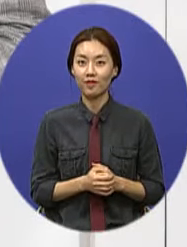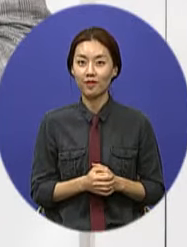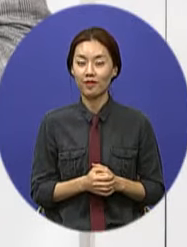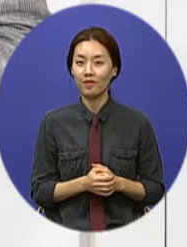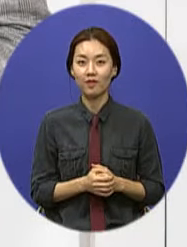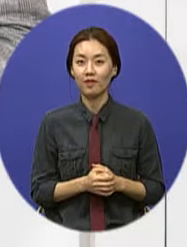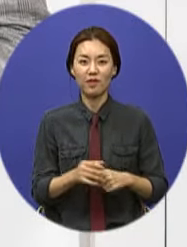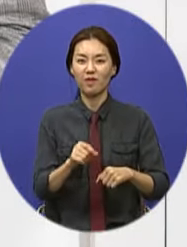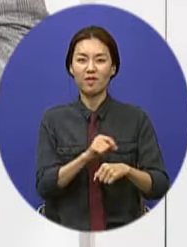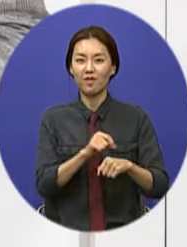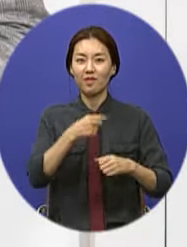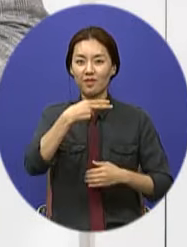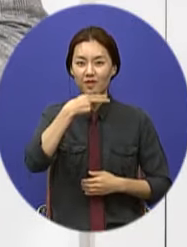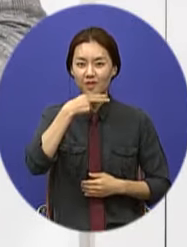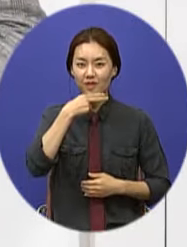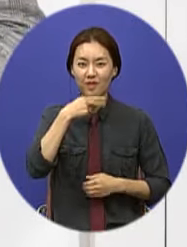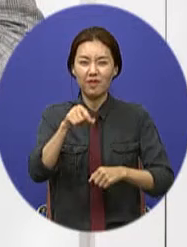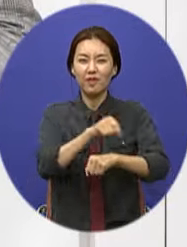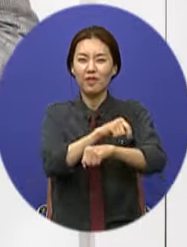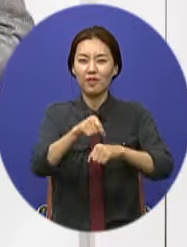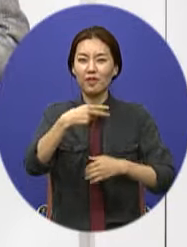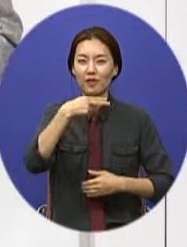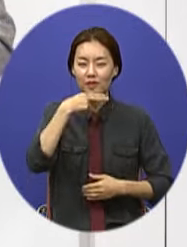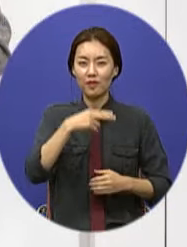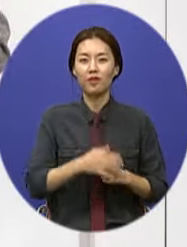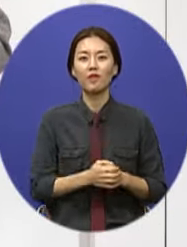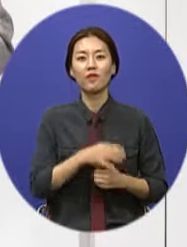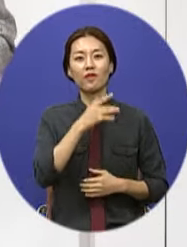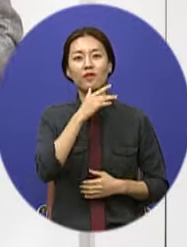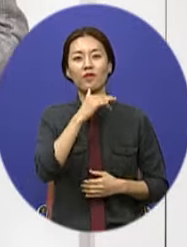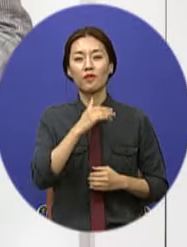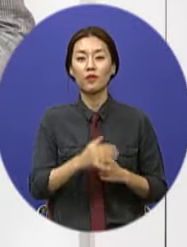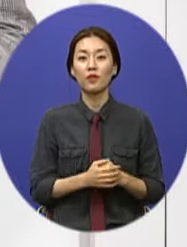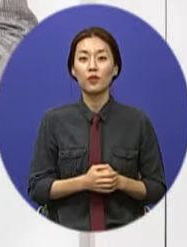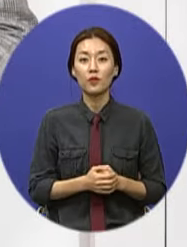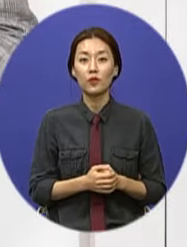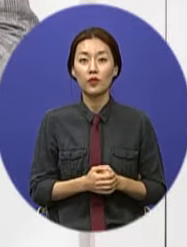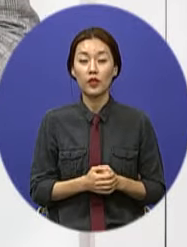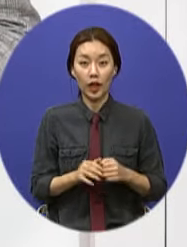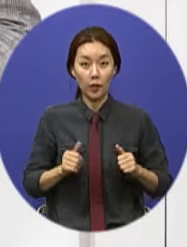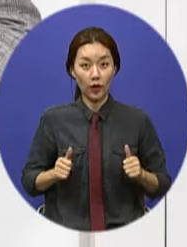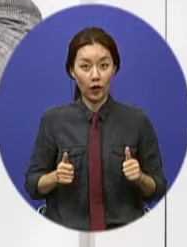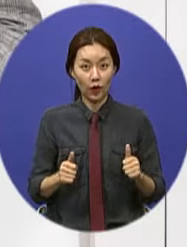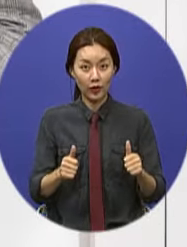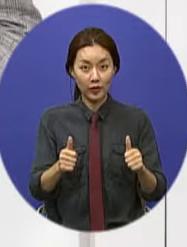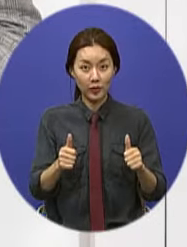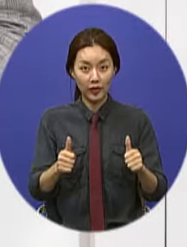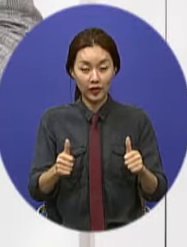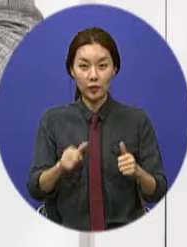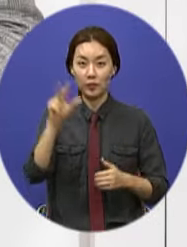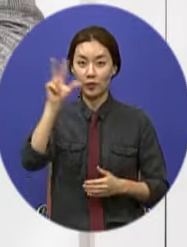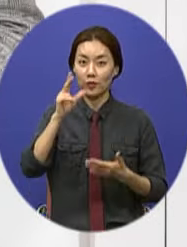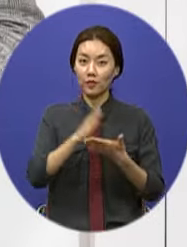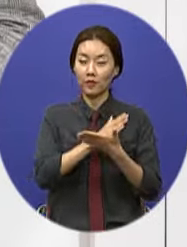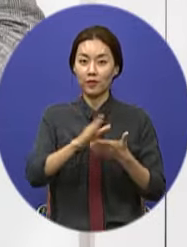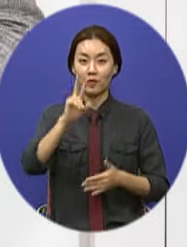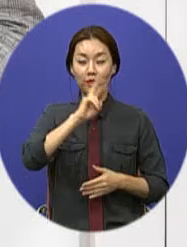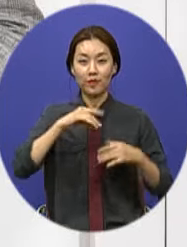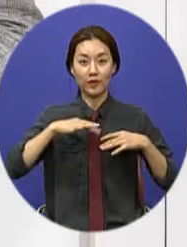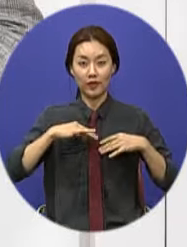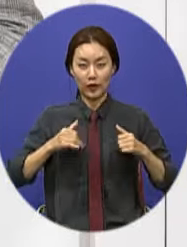없어요. 없어. 특별한 없어요. 일이 없으셨구나. 특별한 일이 없구나. 그러면 그렇군요. 열심히 이제 정부 나눔 노래장 열심히 저